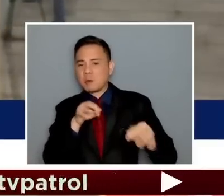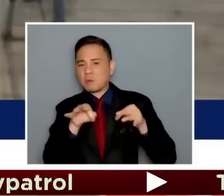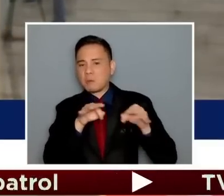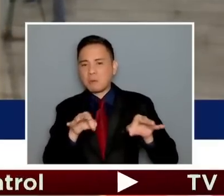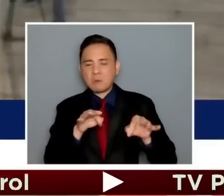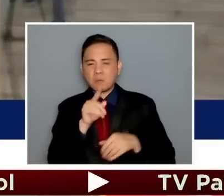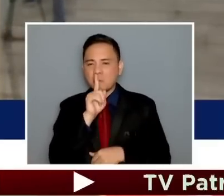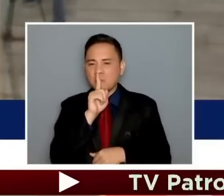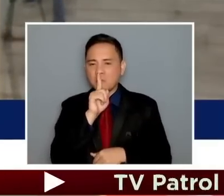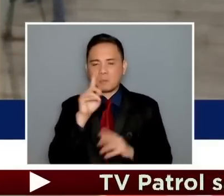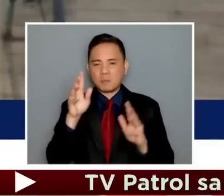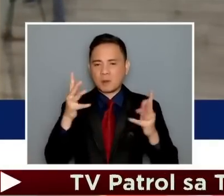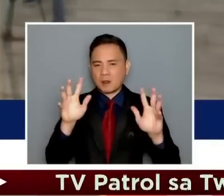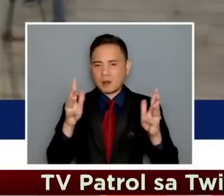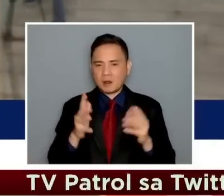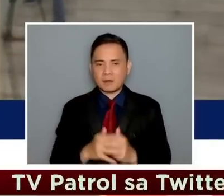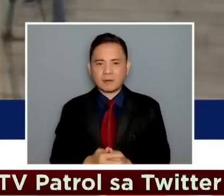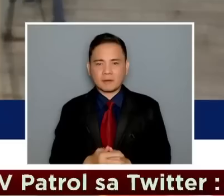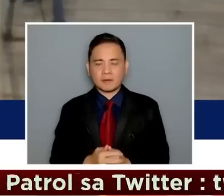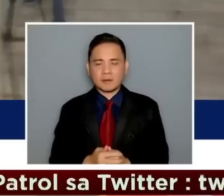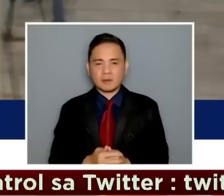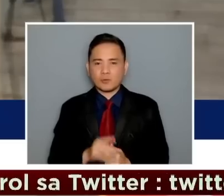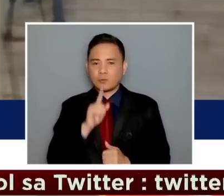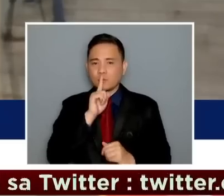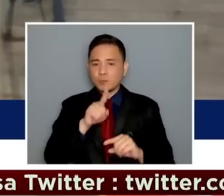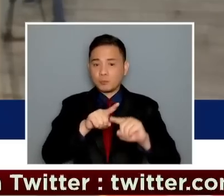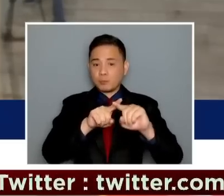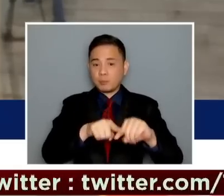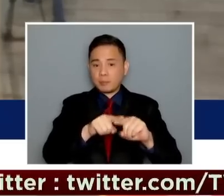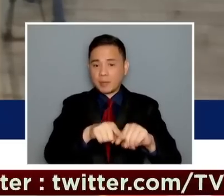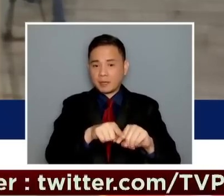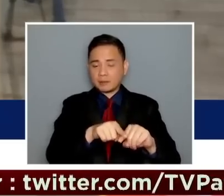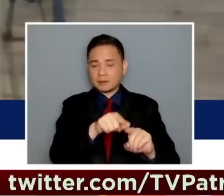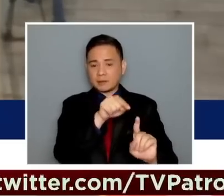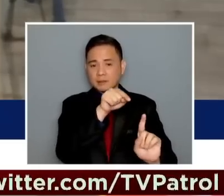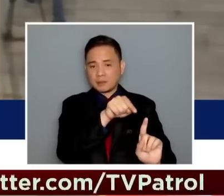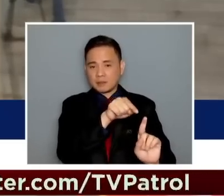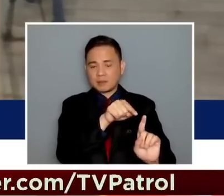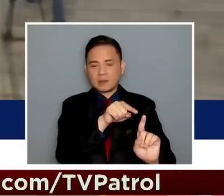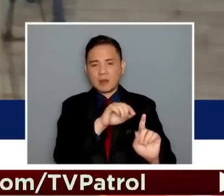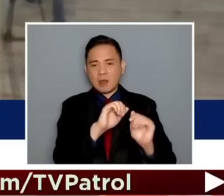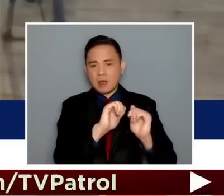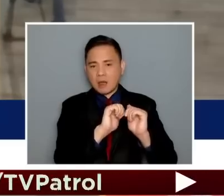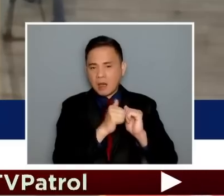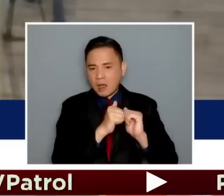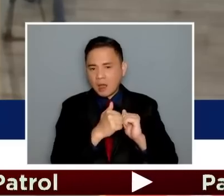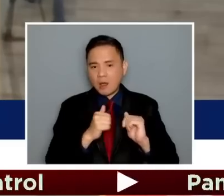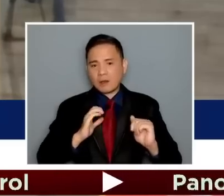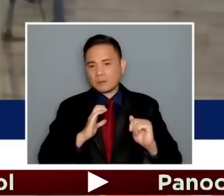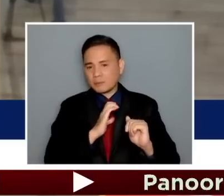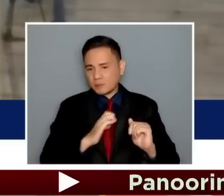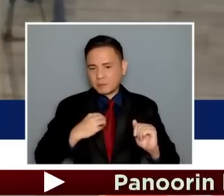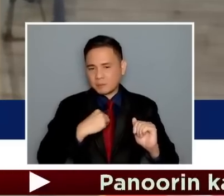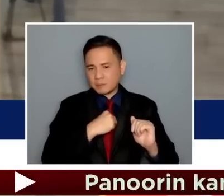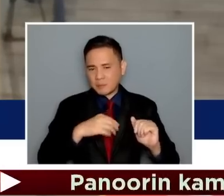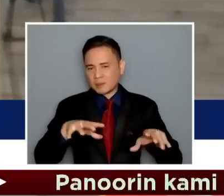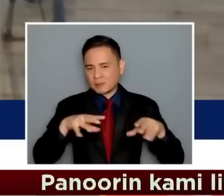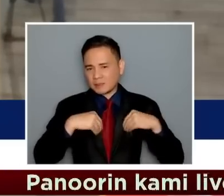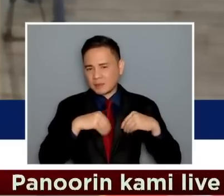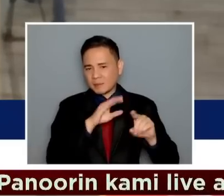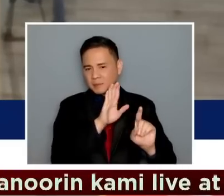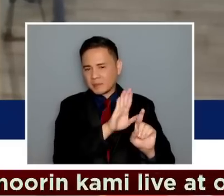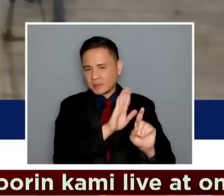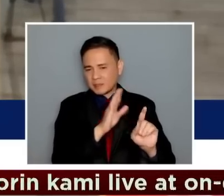bukas, depende na rin kung paano yun tatanggapin ng mga kasamahan niya bukas. So, doon na lang din